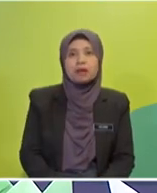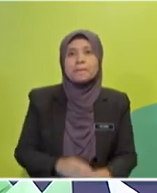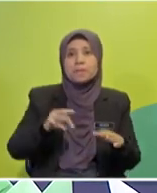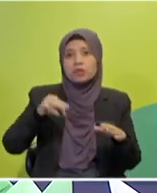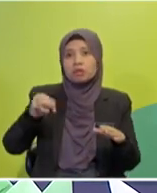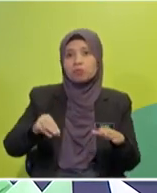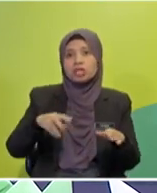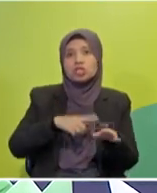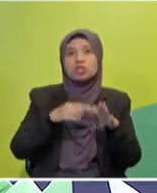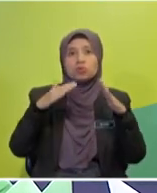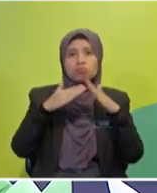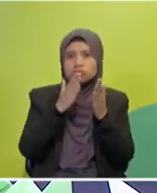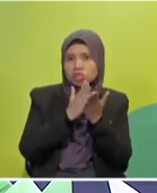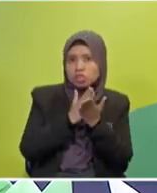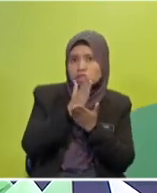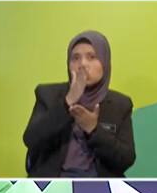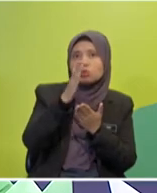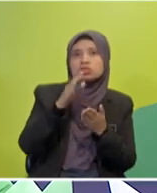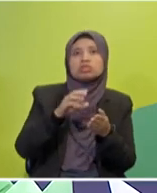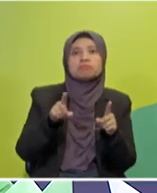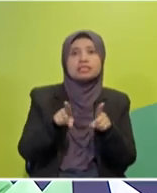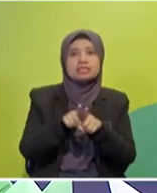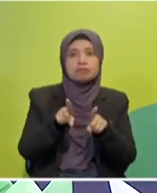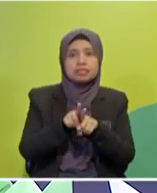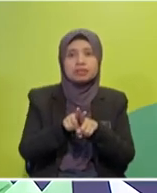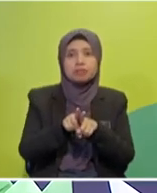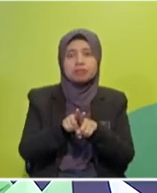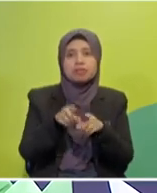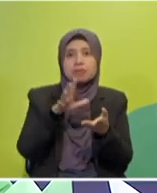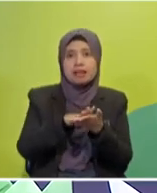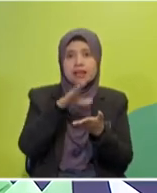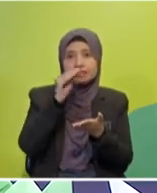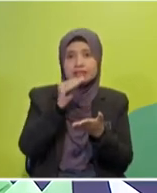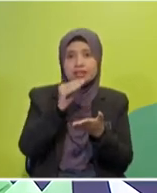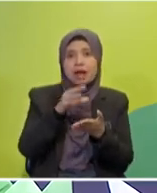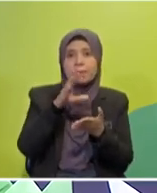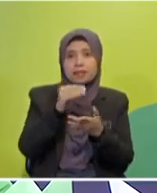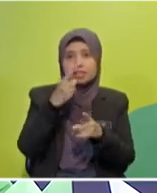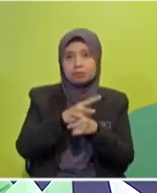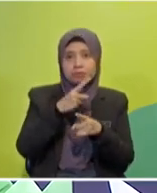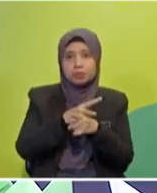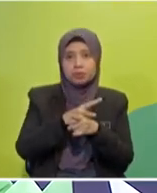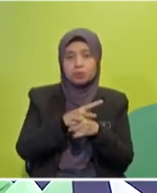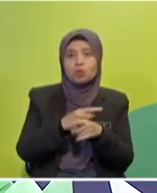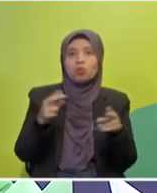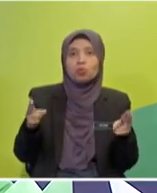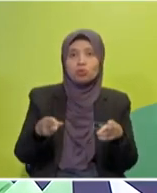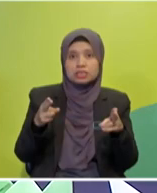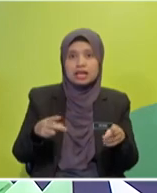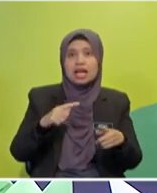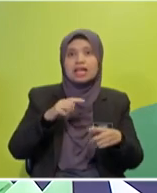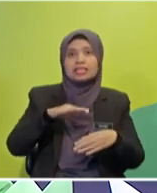murid-murid di rumah, teruskan pembelajaran tu. Terima kasih kerana bersama kami hari ini. Belajar betul-betul tak? Kerana usaha